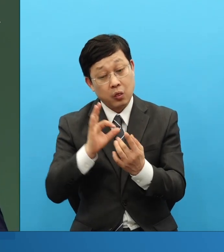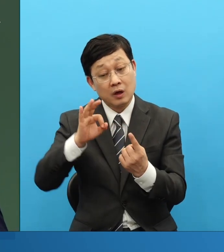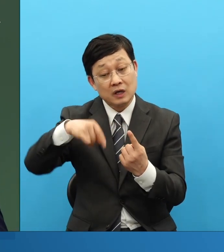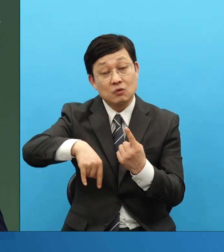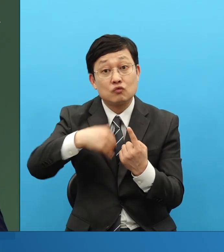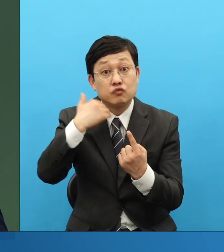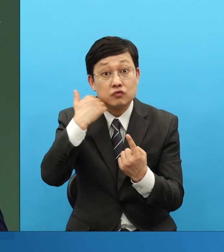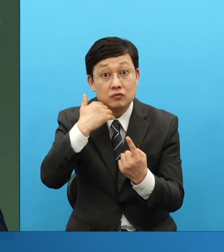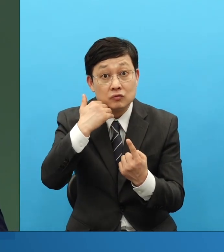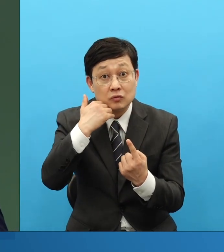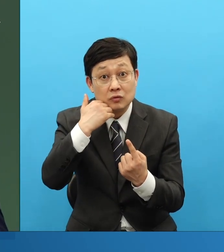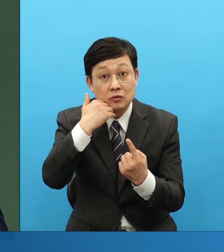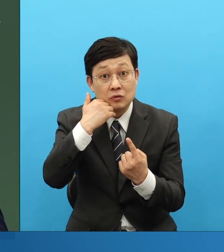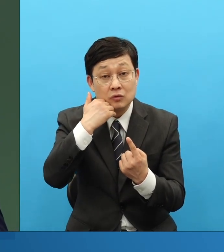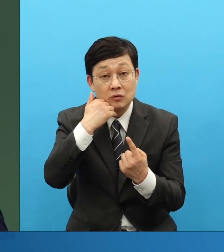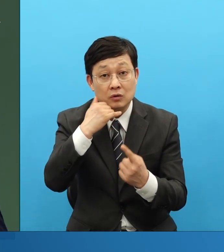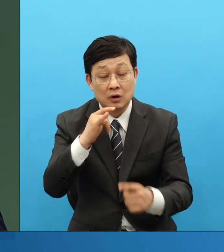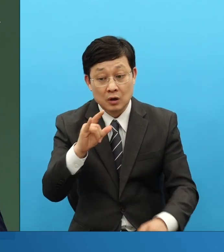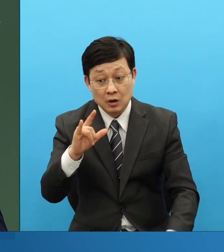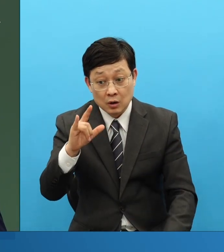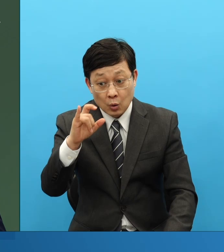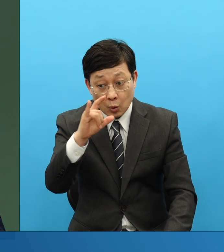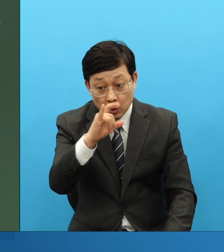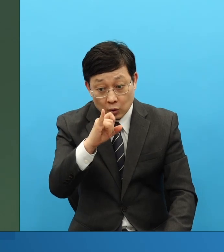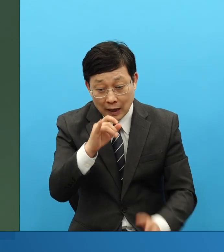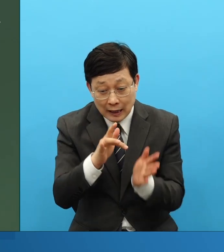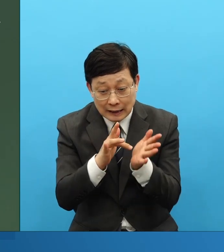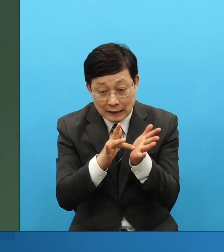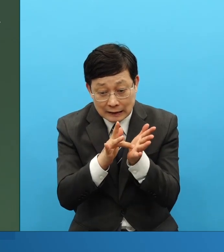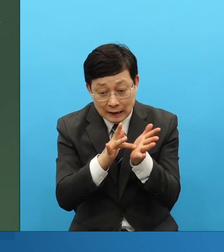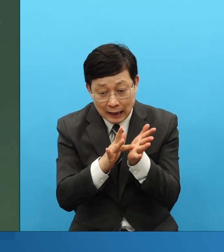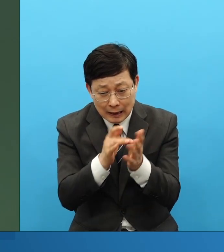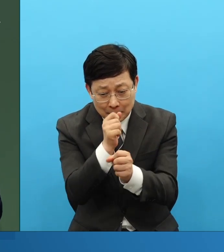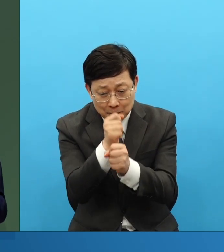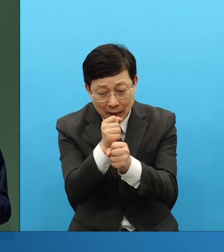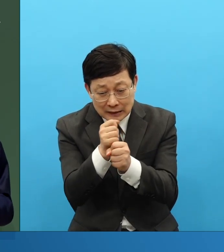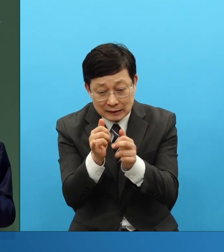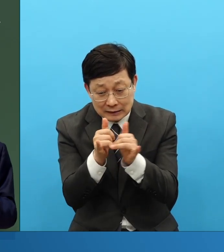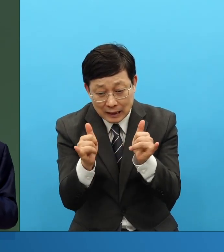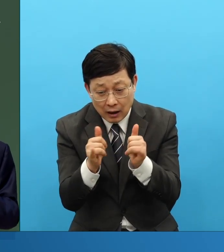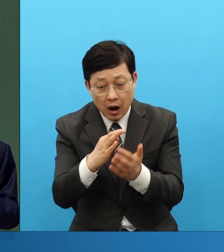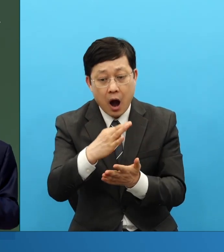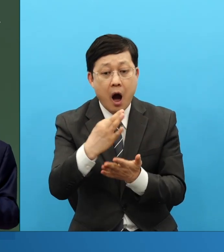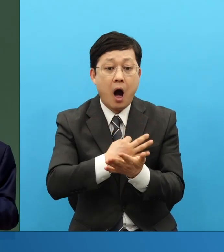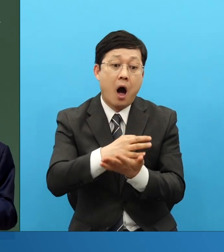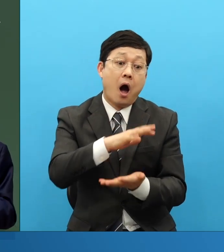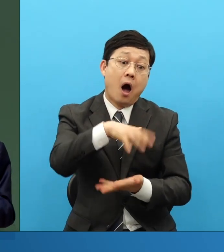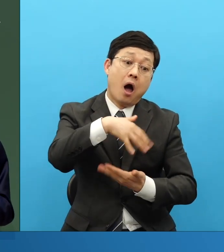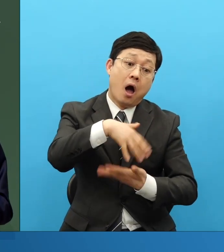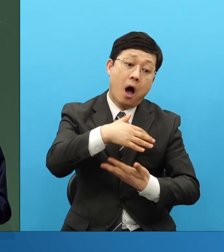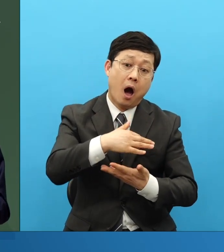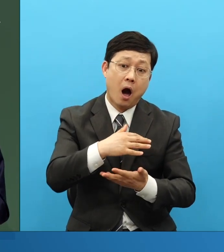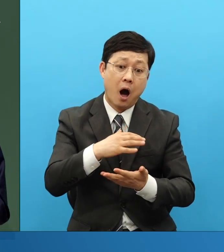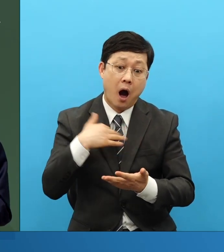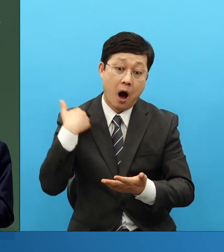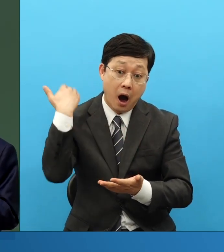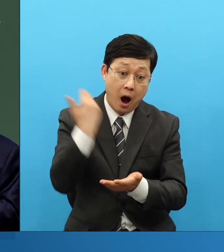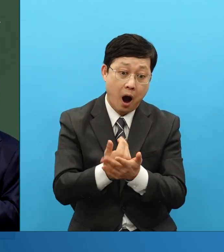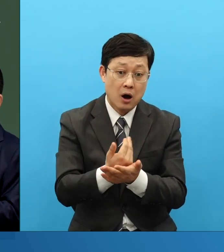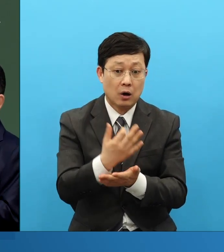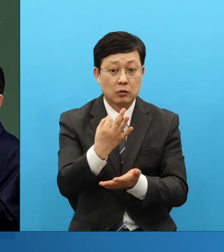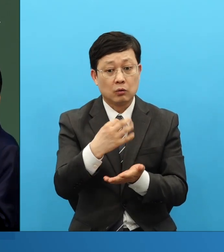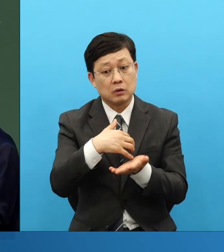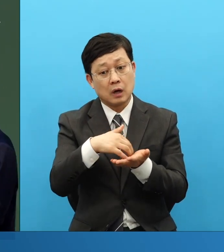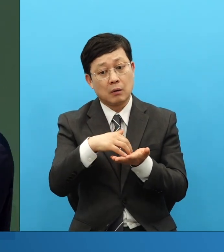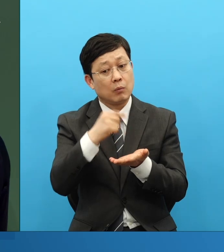amount of money? 코로나 약 만드는 사람이에요. Those who made the vaccine for COVID. 그러면 너무 많이 벌어서 계산을 못해요. And so they earn so much money they